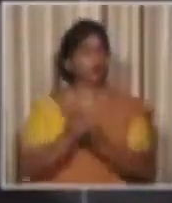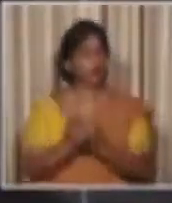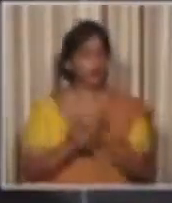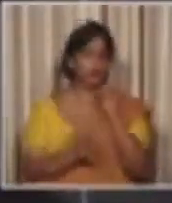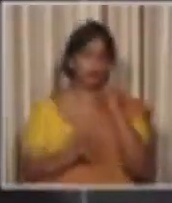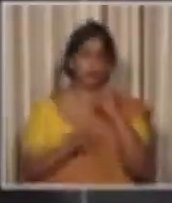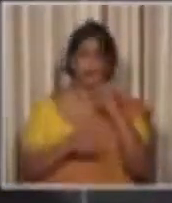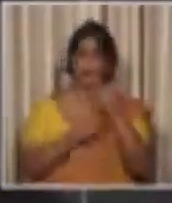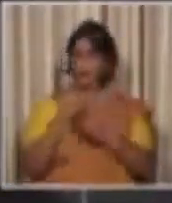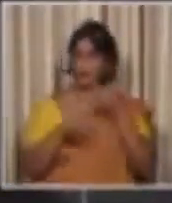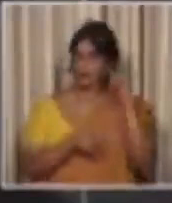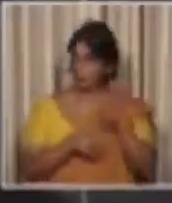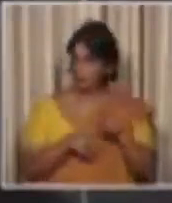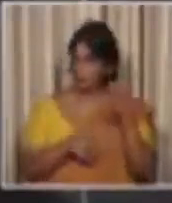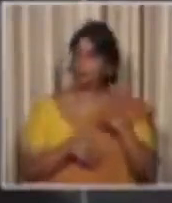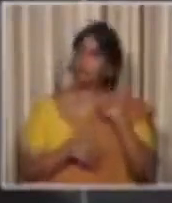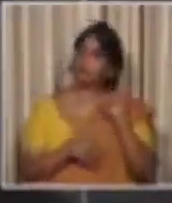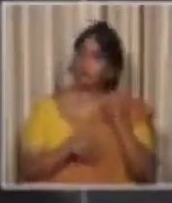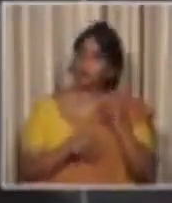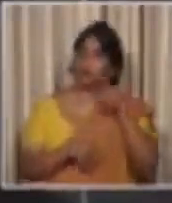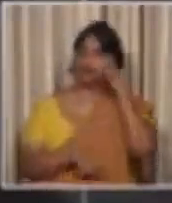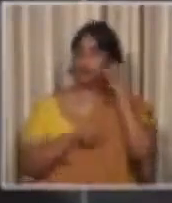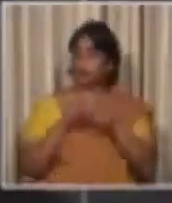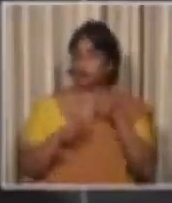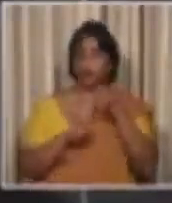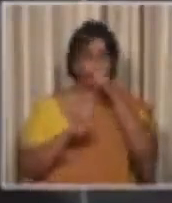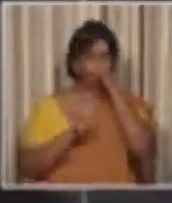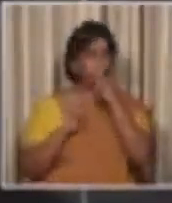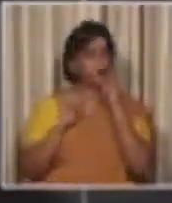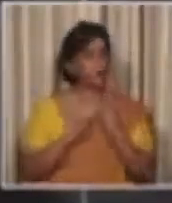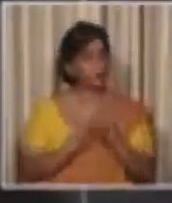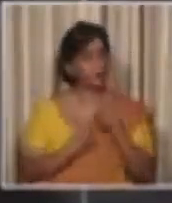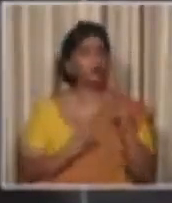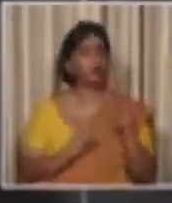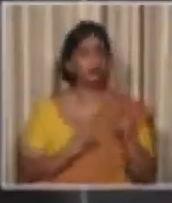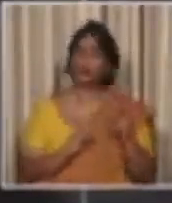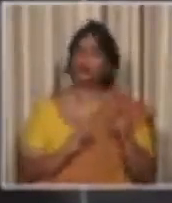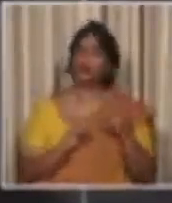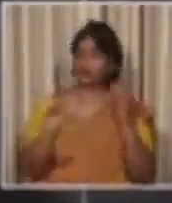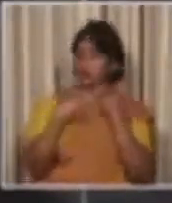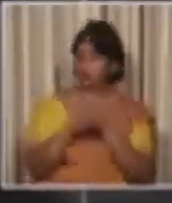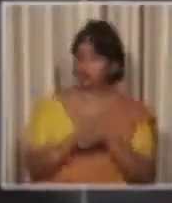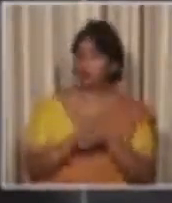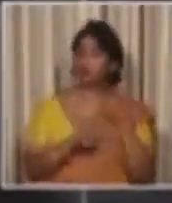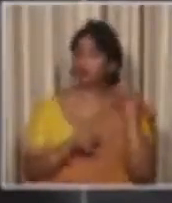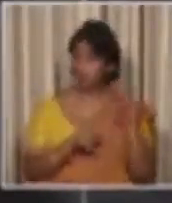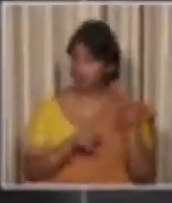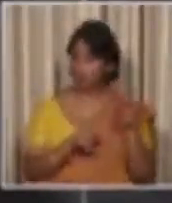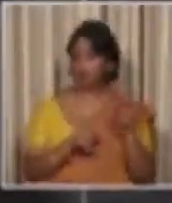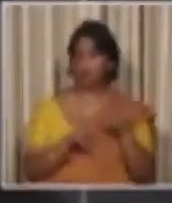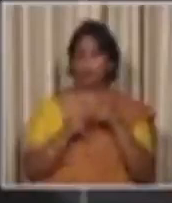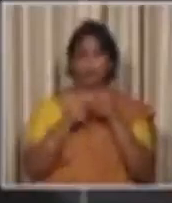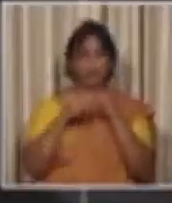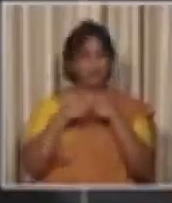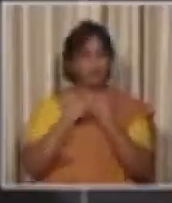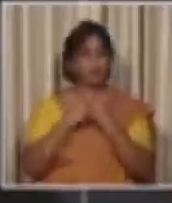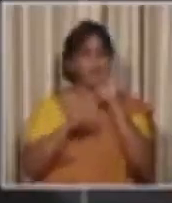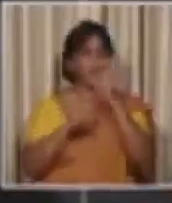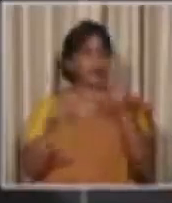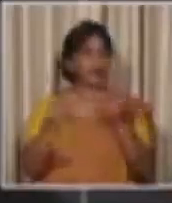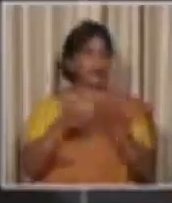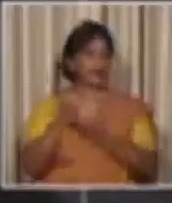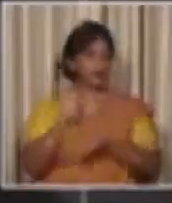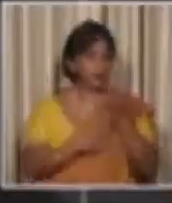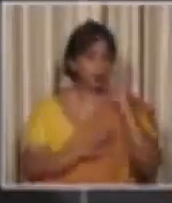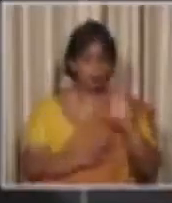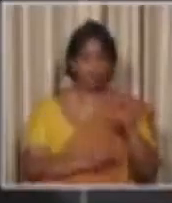ඇතැම් ජාවාරම්කරුවෝ ඇතැම් නිලධාරීන්ලා දූෂිත නිලධාරීන්ලා මේකට සම්බන්ධ වෙලා ඔවුන් එක එක සමාගම්වලට කඩේ යන නිසා